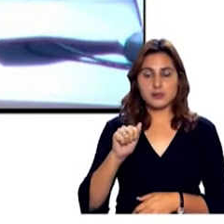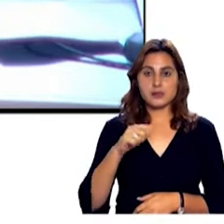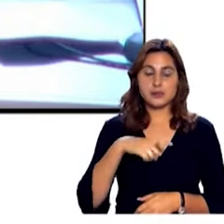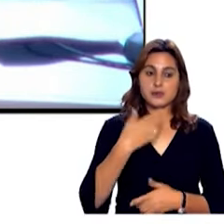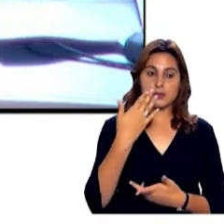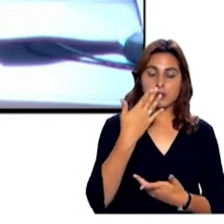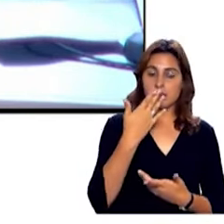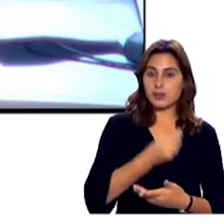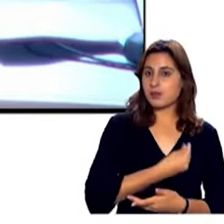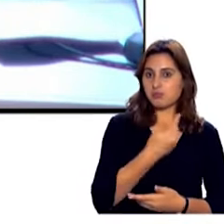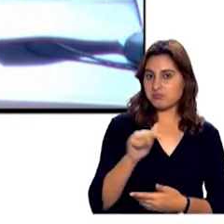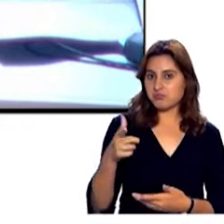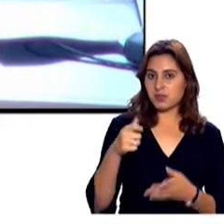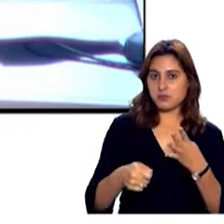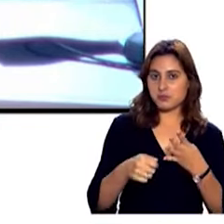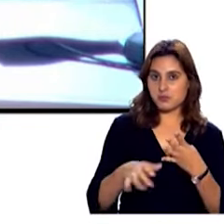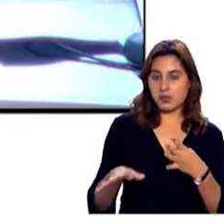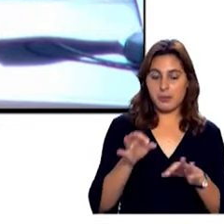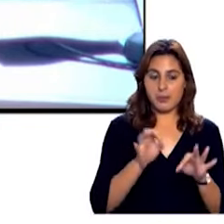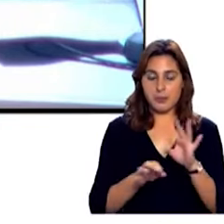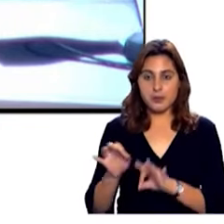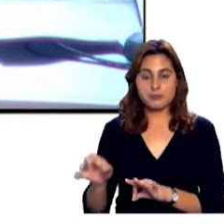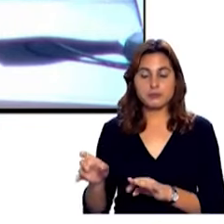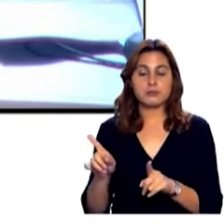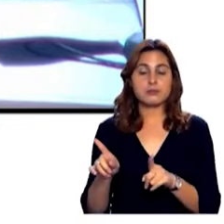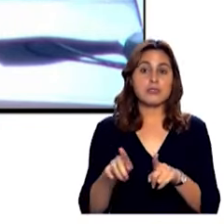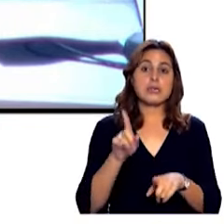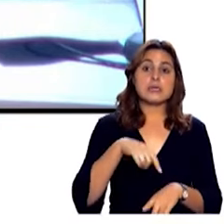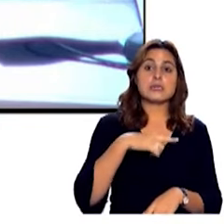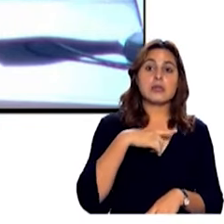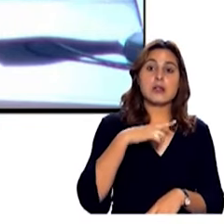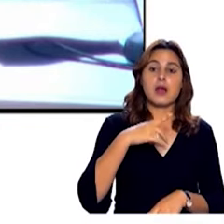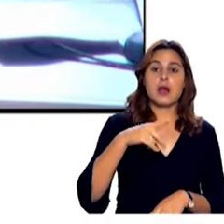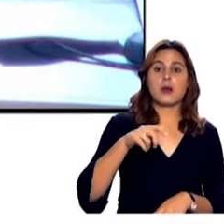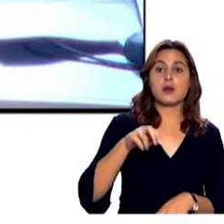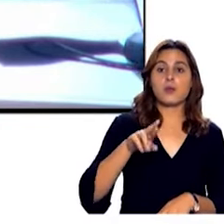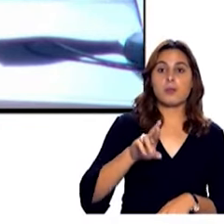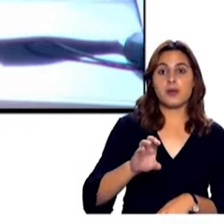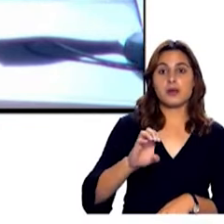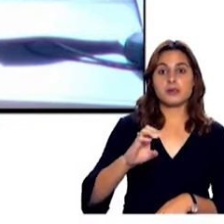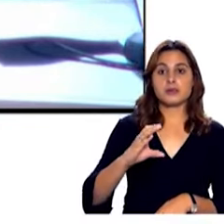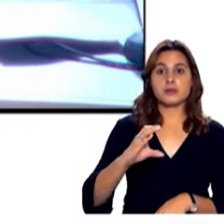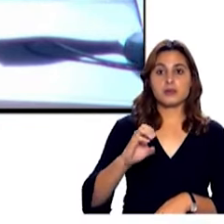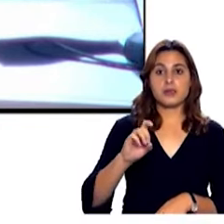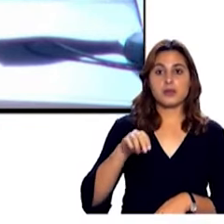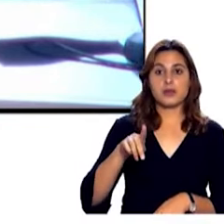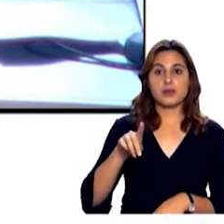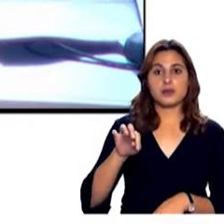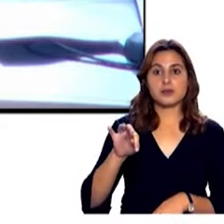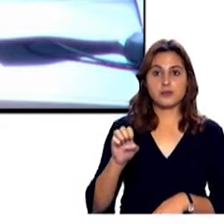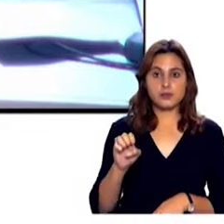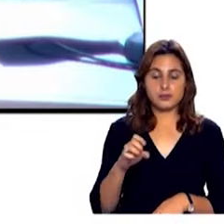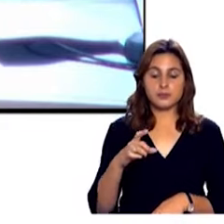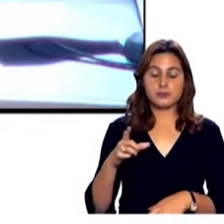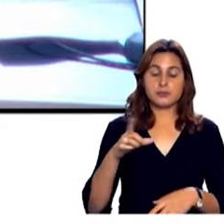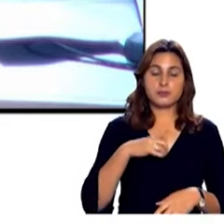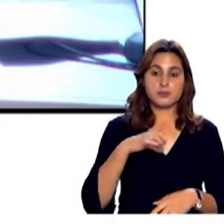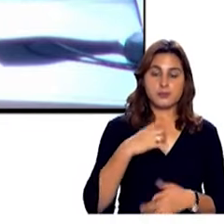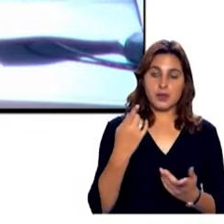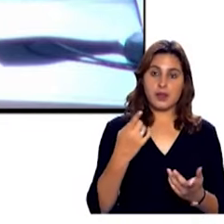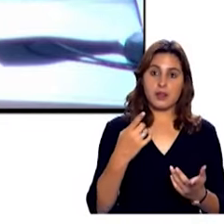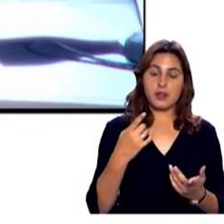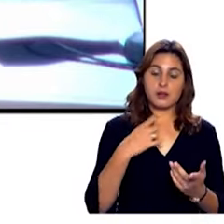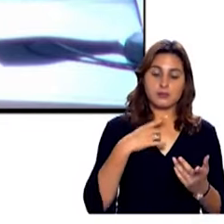précédent au Sens o on l'entend en droit anglo-saxon dans la common Law ete là-dessus parce que nous